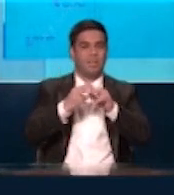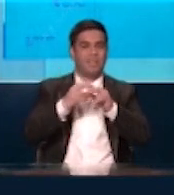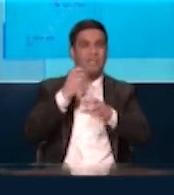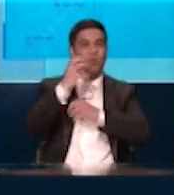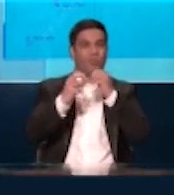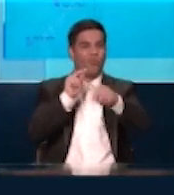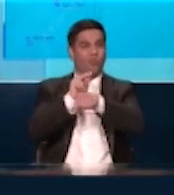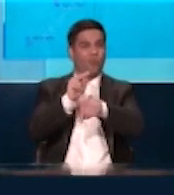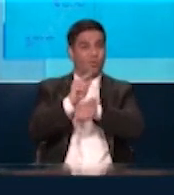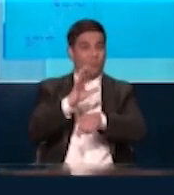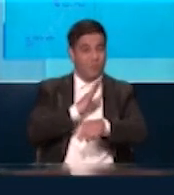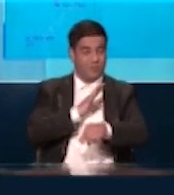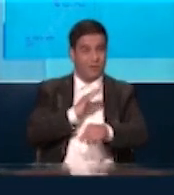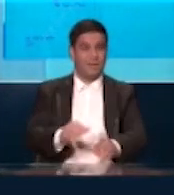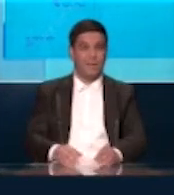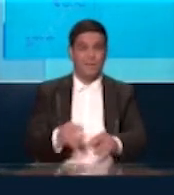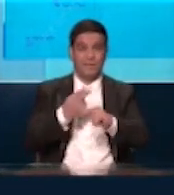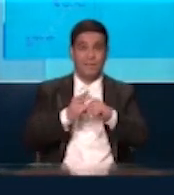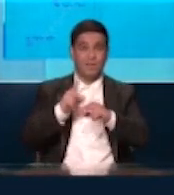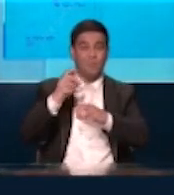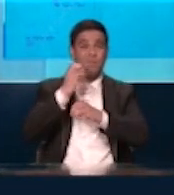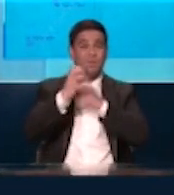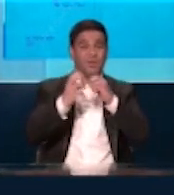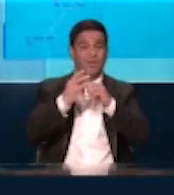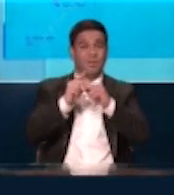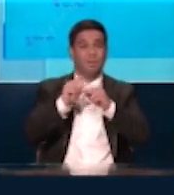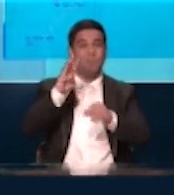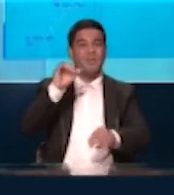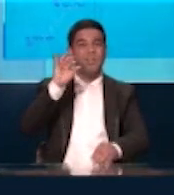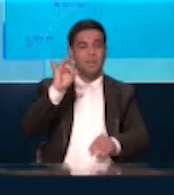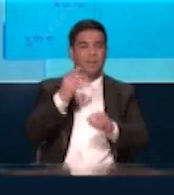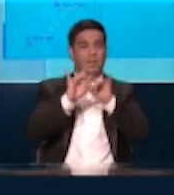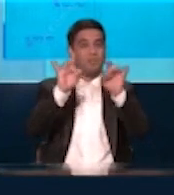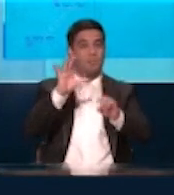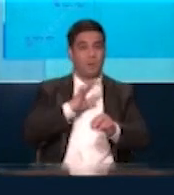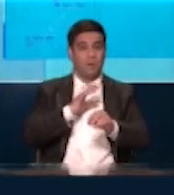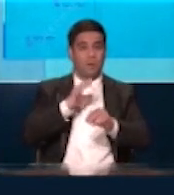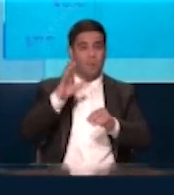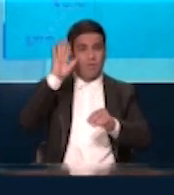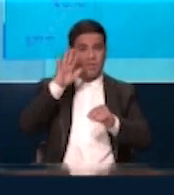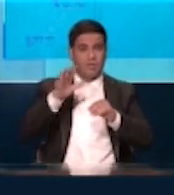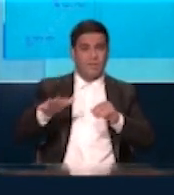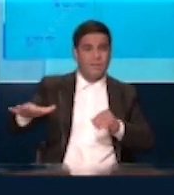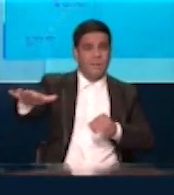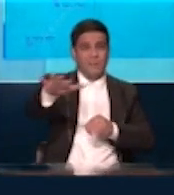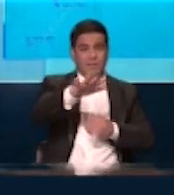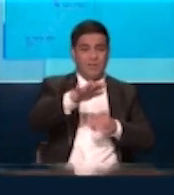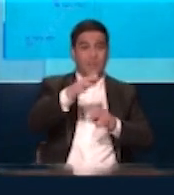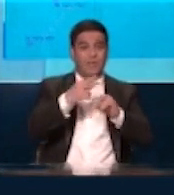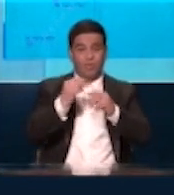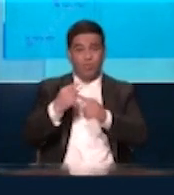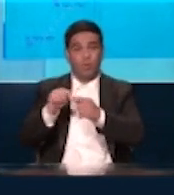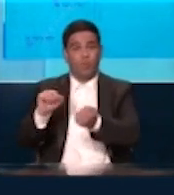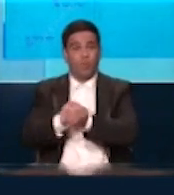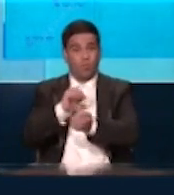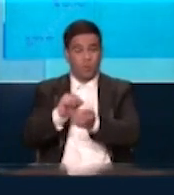geografiyasini o'rganayotgan paytimizda materikka quyidagicha ta'rif berganmiz. Atrofi suv bilan o'ralgan yaxlit quruqlik materik